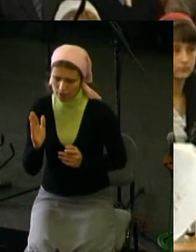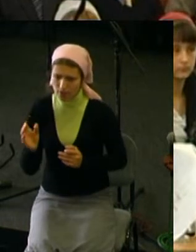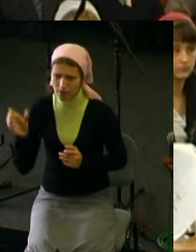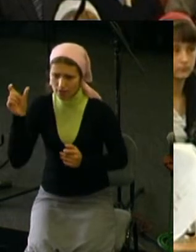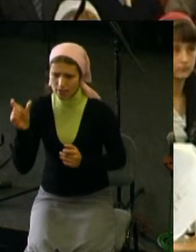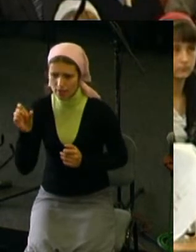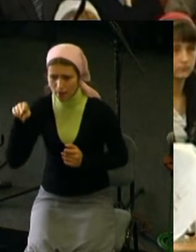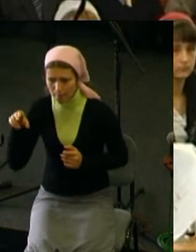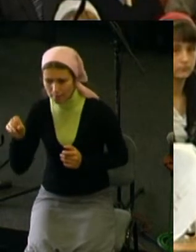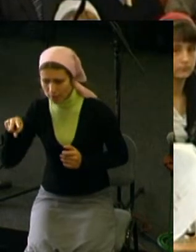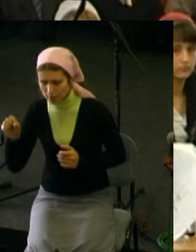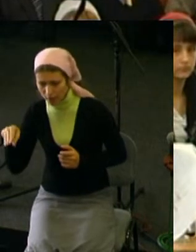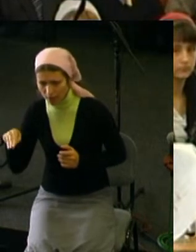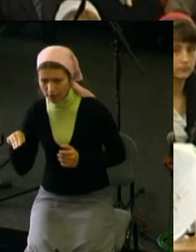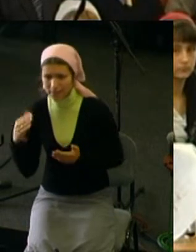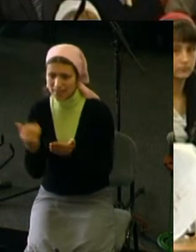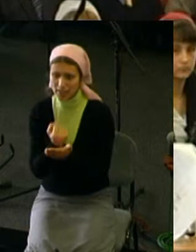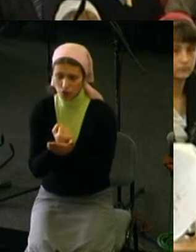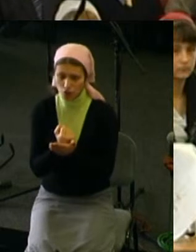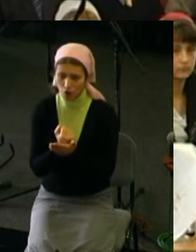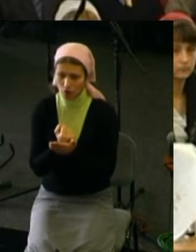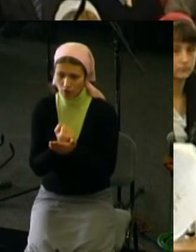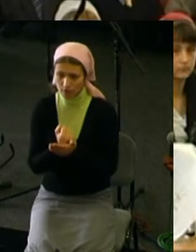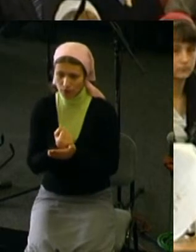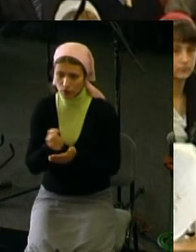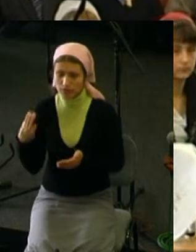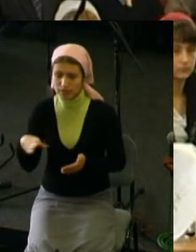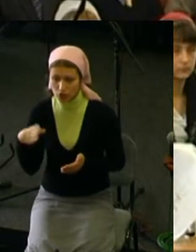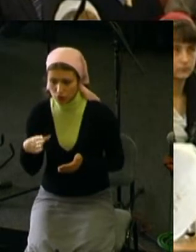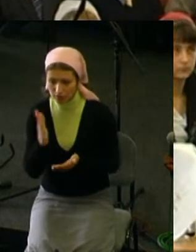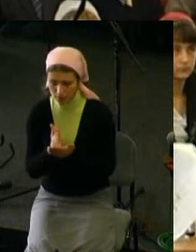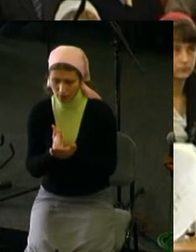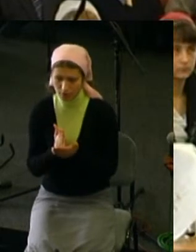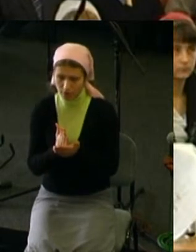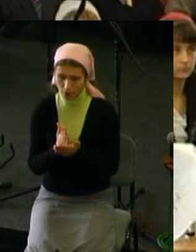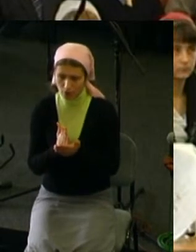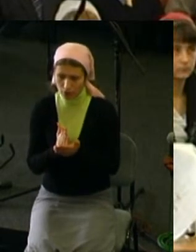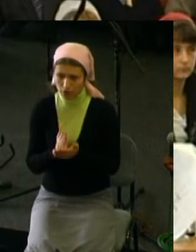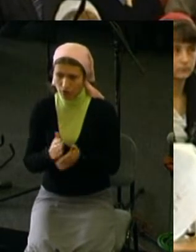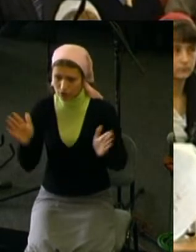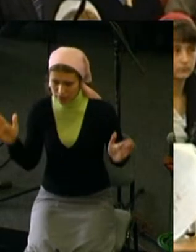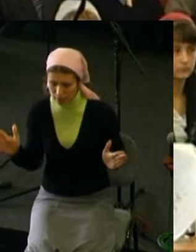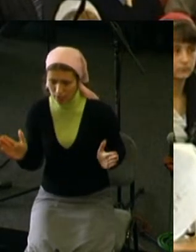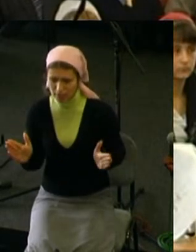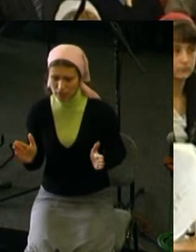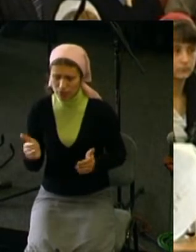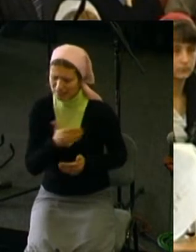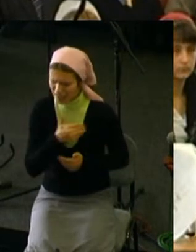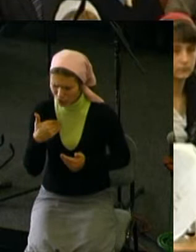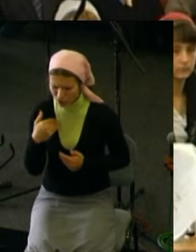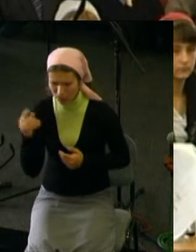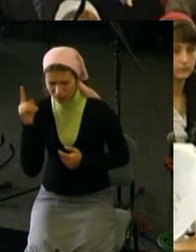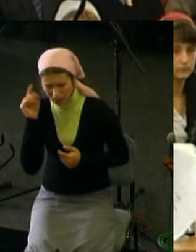він знайшов ньому маю розіп'яти його вони зовсім не хотіли про це говорити і